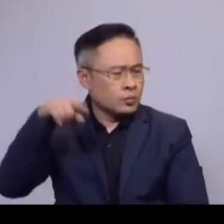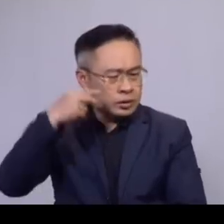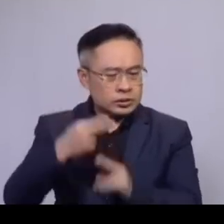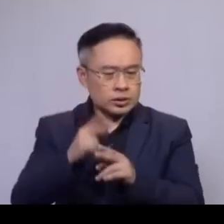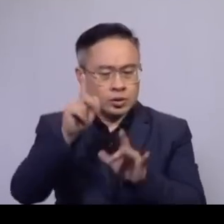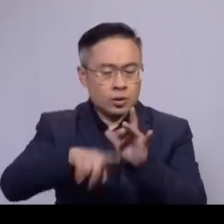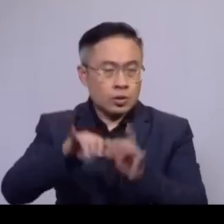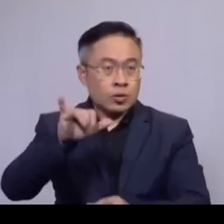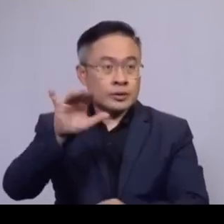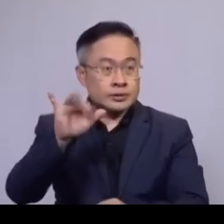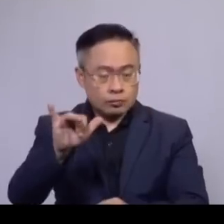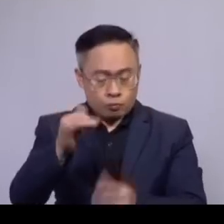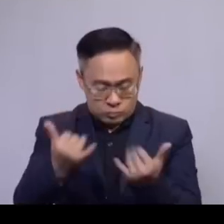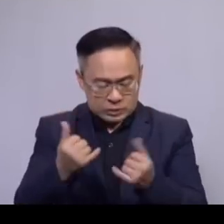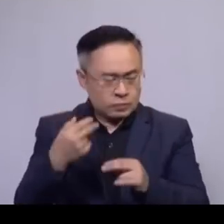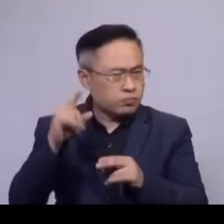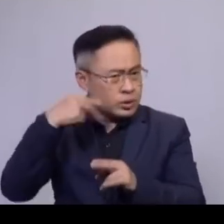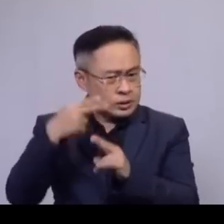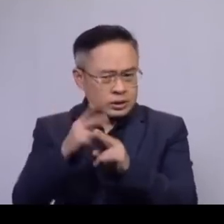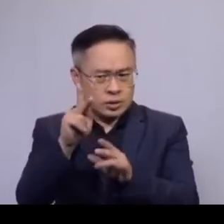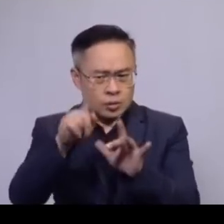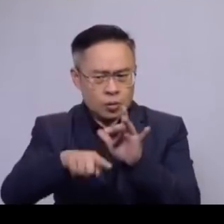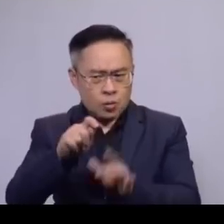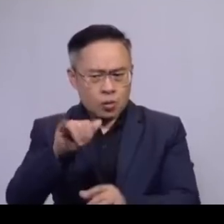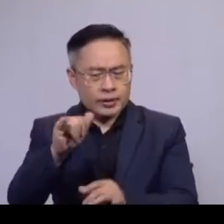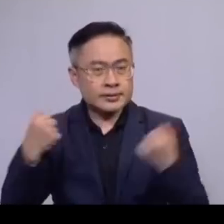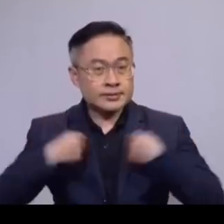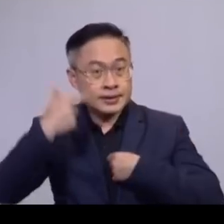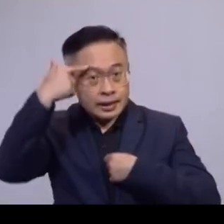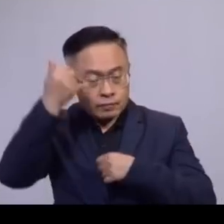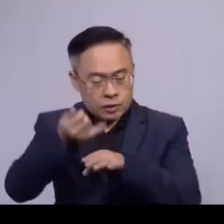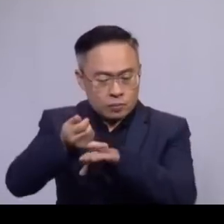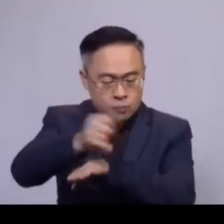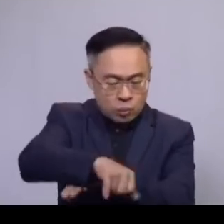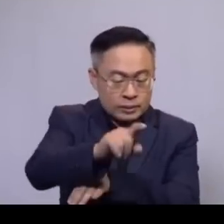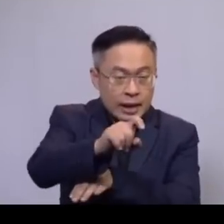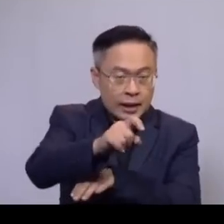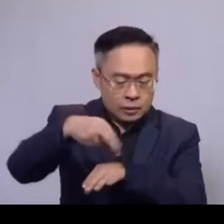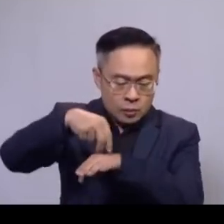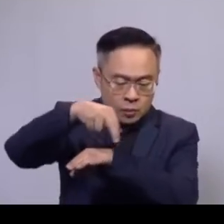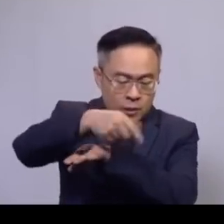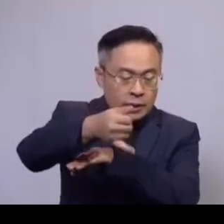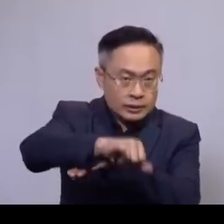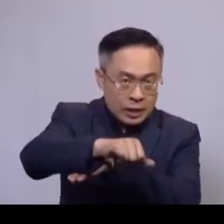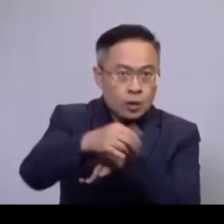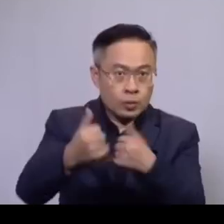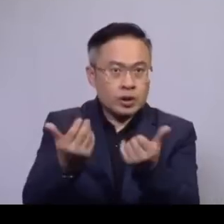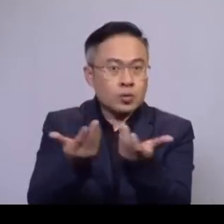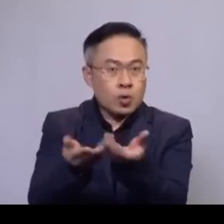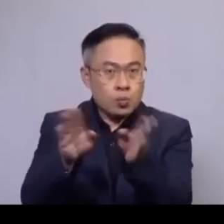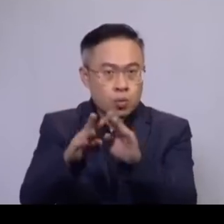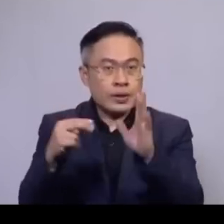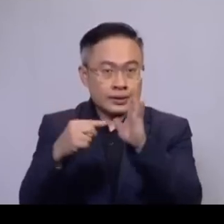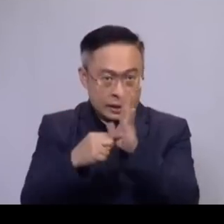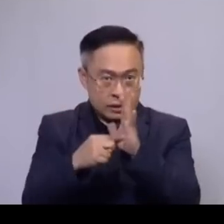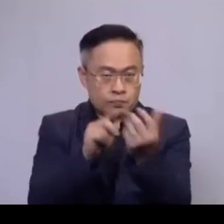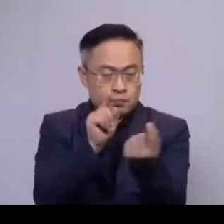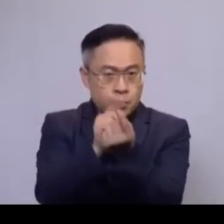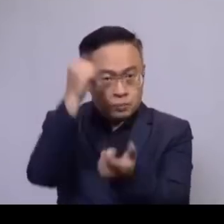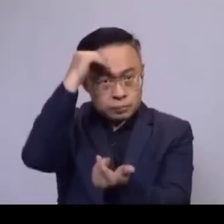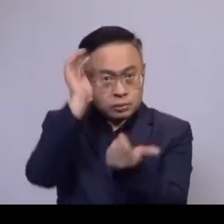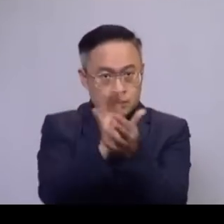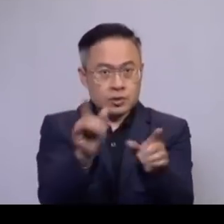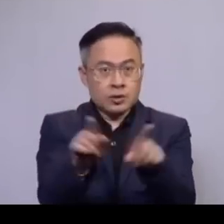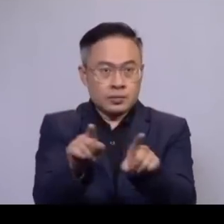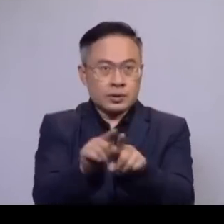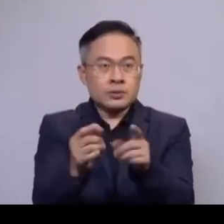เช้าวันนี้นะครับย้อนกลับไปดูบรรยากาศกันสักนิดหนึ่งนะครับคุณผู้ชมครับที่บรรยากาศที่สโมสรตำรวจนะครับในช่วงเช้าที่ผ่านมาเนี่ยนะฮะ